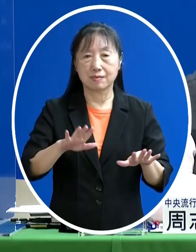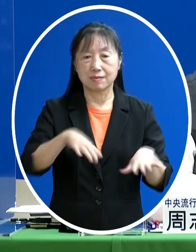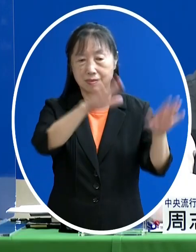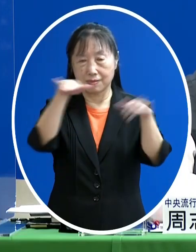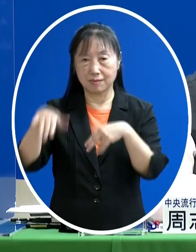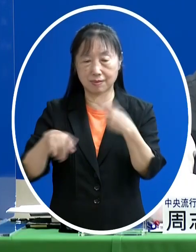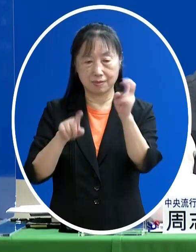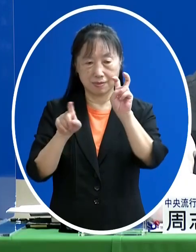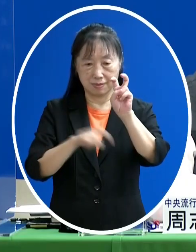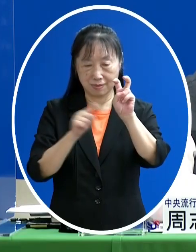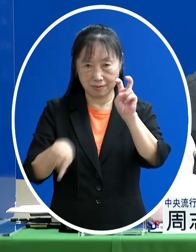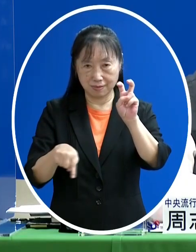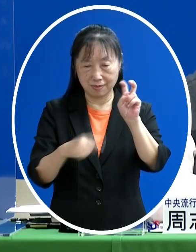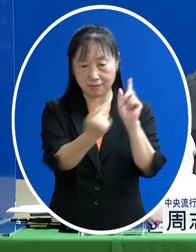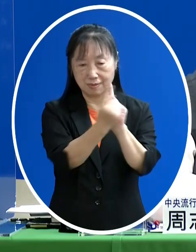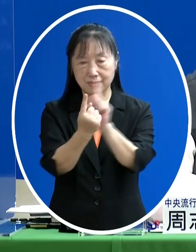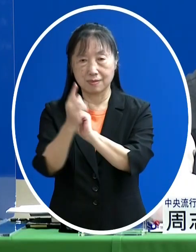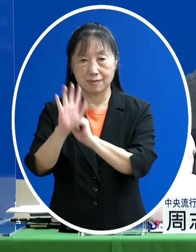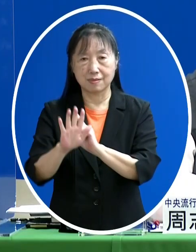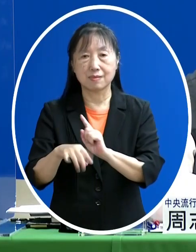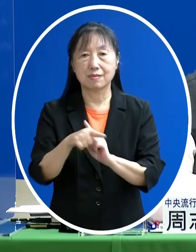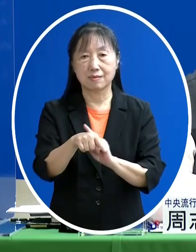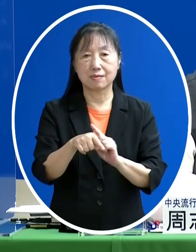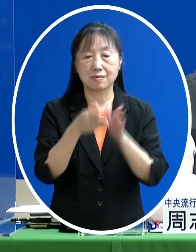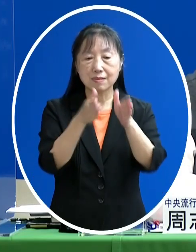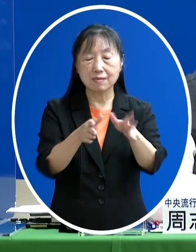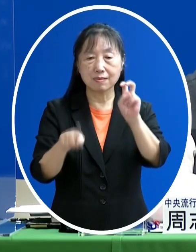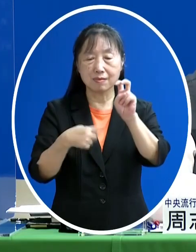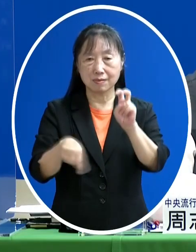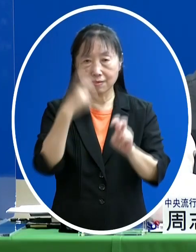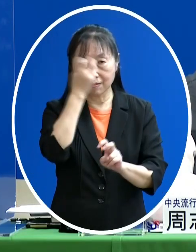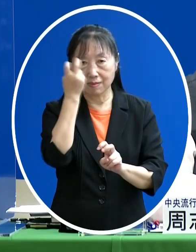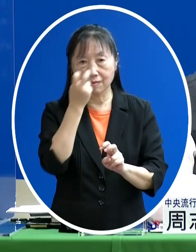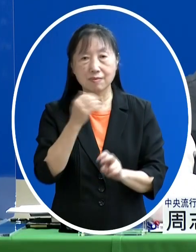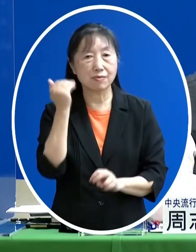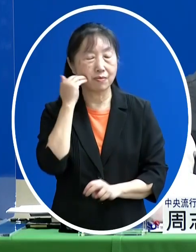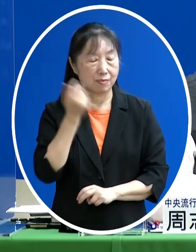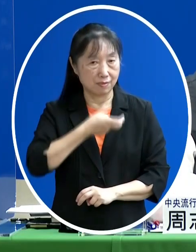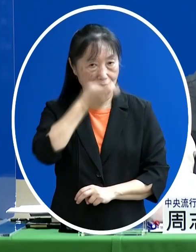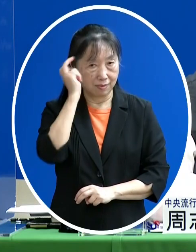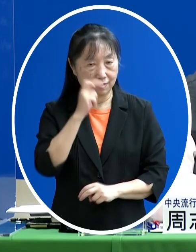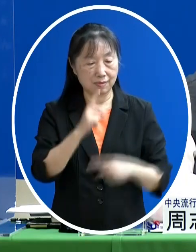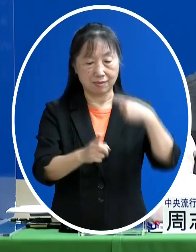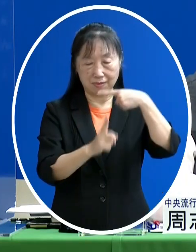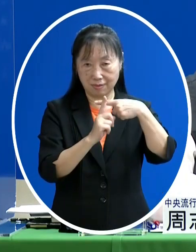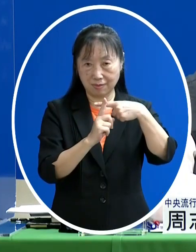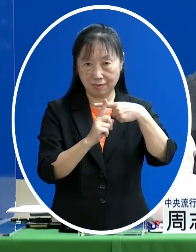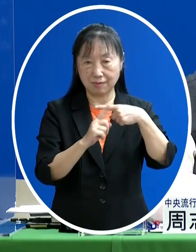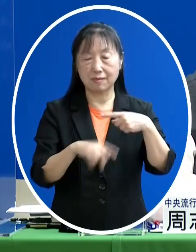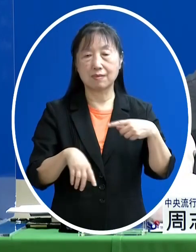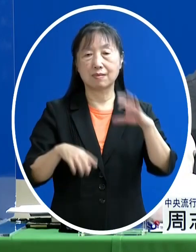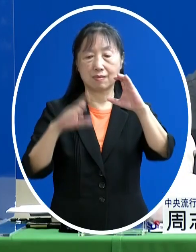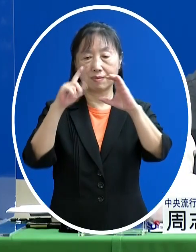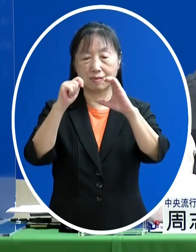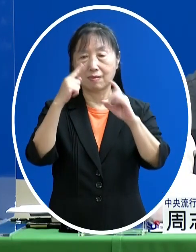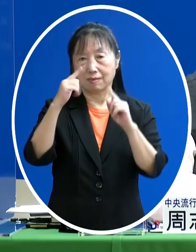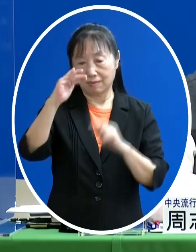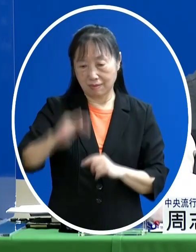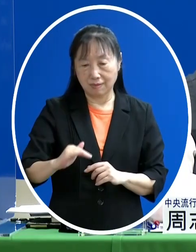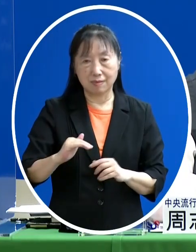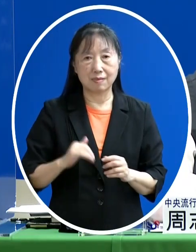列20位的这个接触者，那陆续进行裁剪哈。那如果有裁剪出阳性，然后 CT 值也是比较